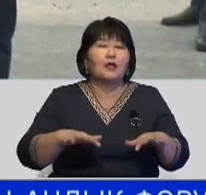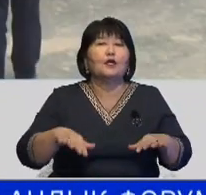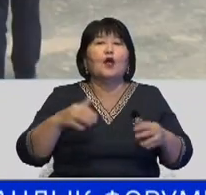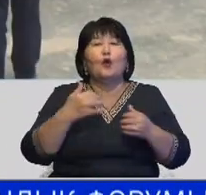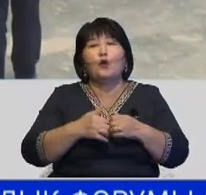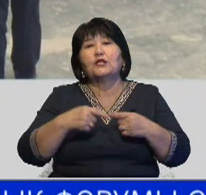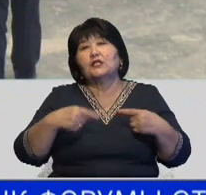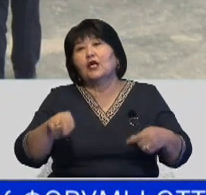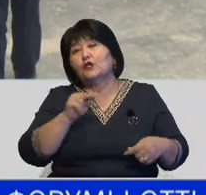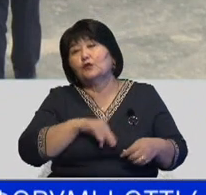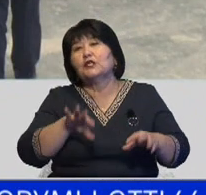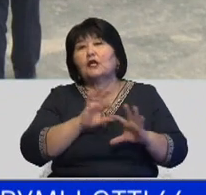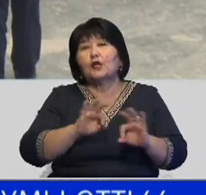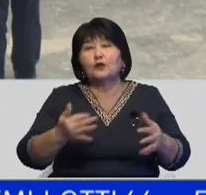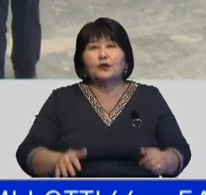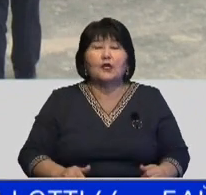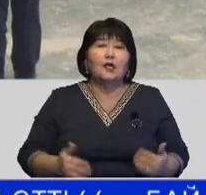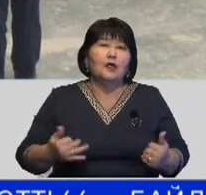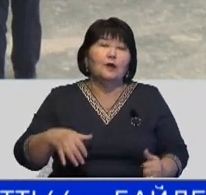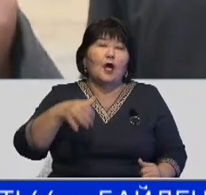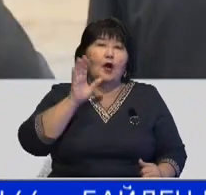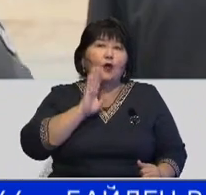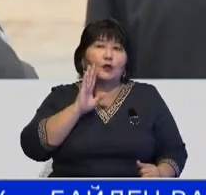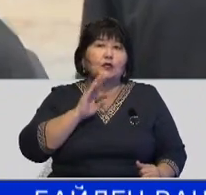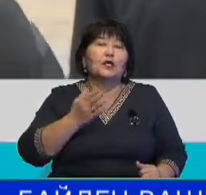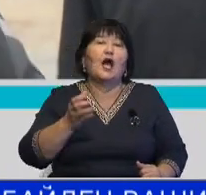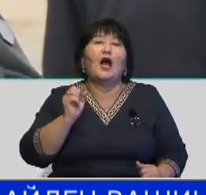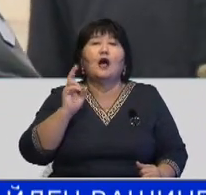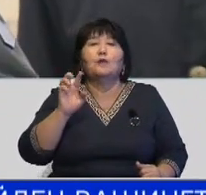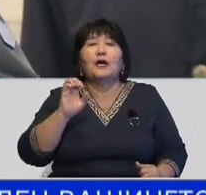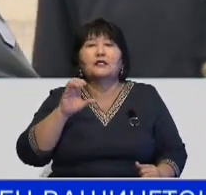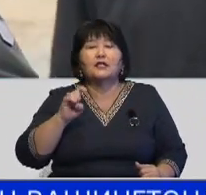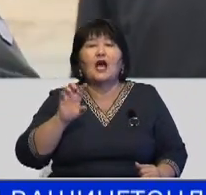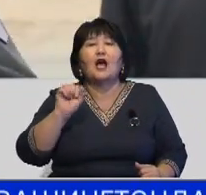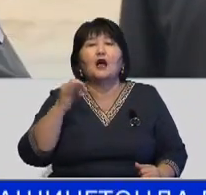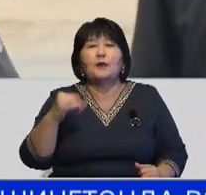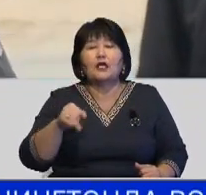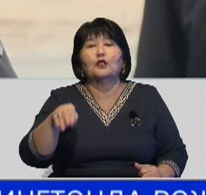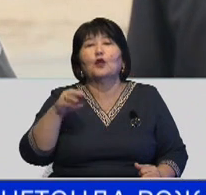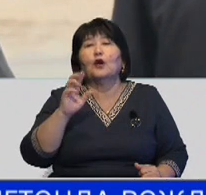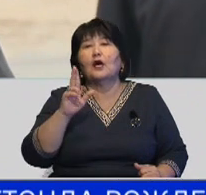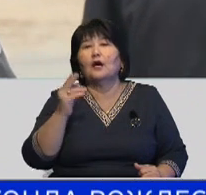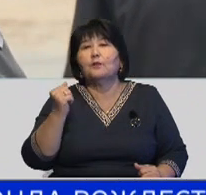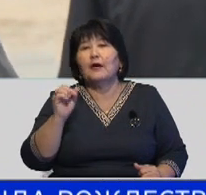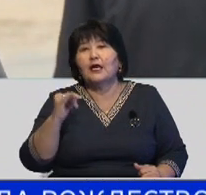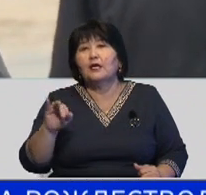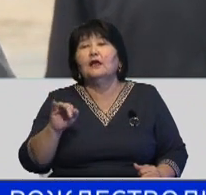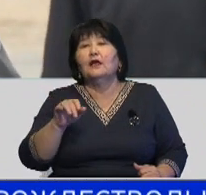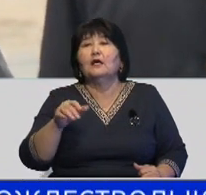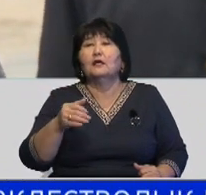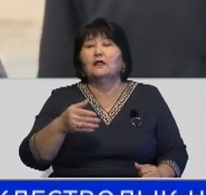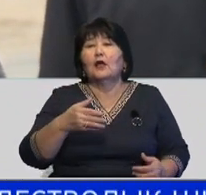осы және өзге де жұмыстарға тоқталды. Биыл ауыз суды Ақбастыға, Тоқыбайға, Абайға бастап кеттік. Келесі жылы енді көктемде